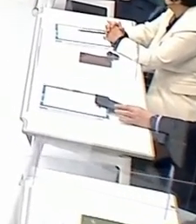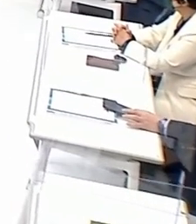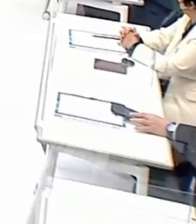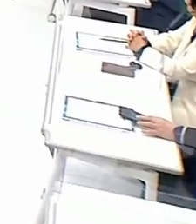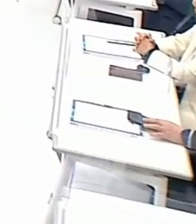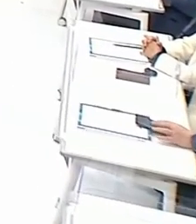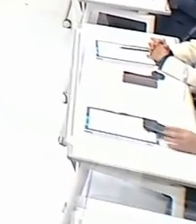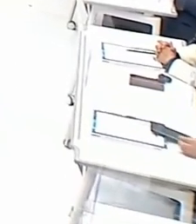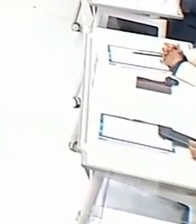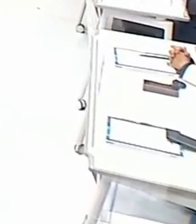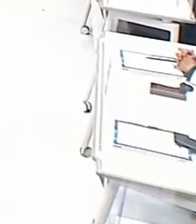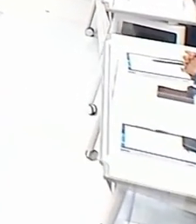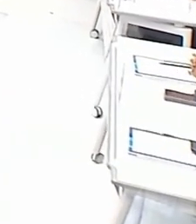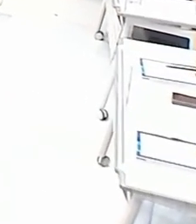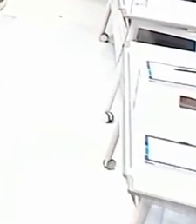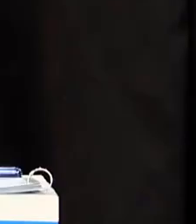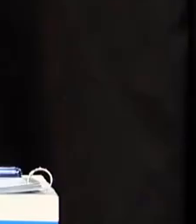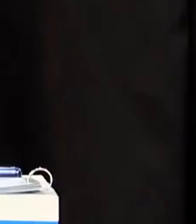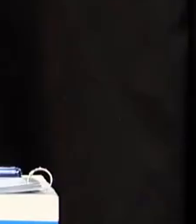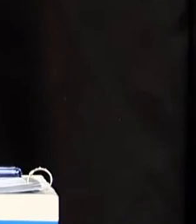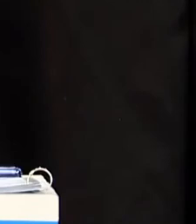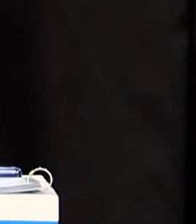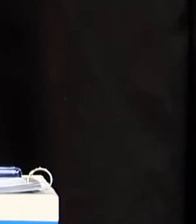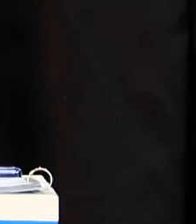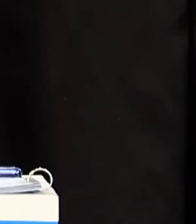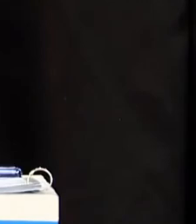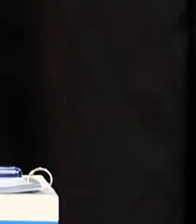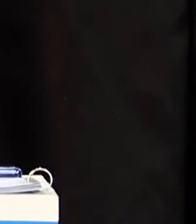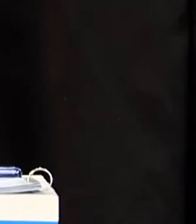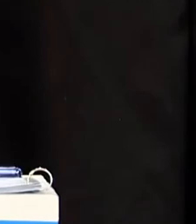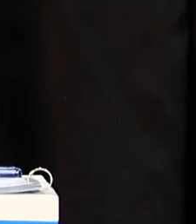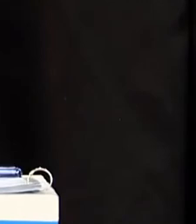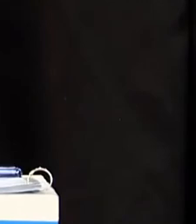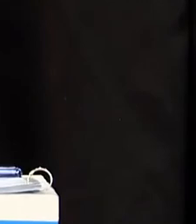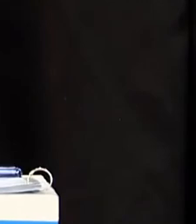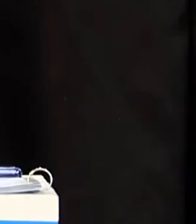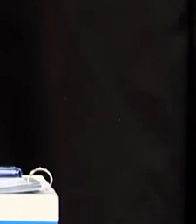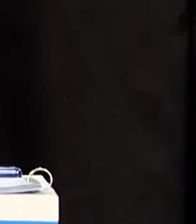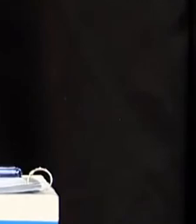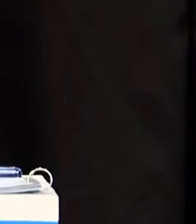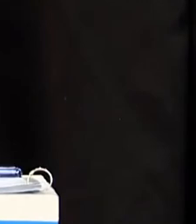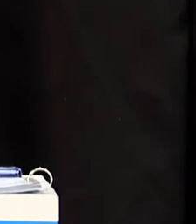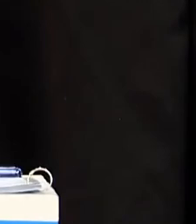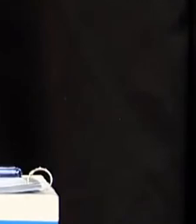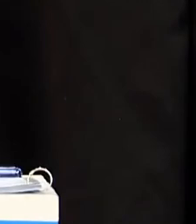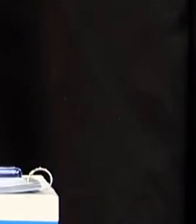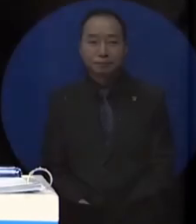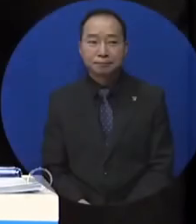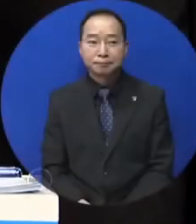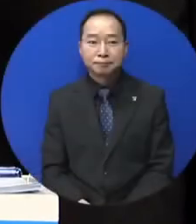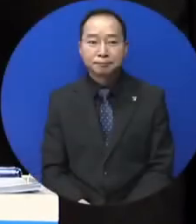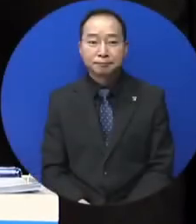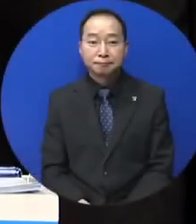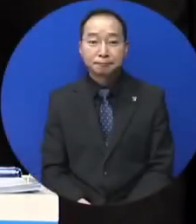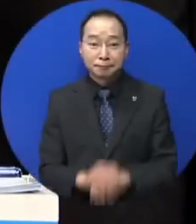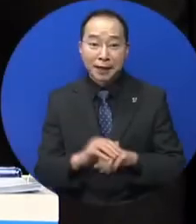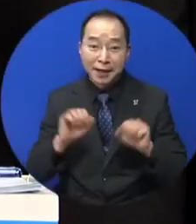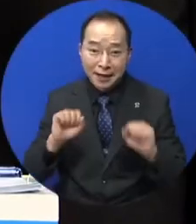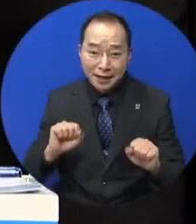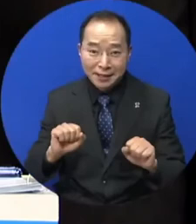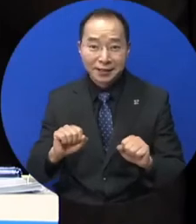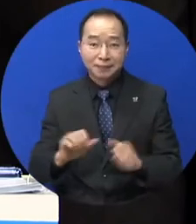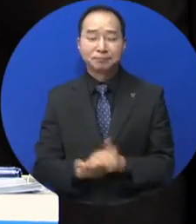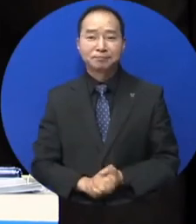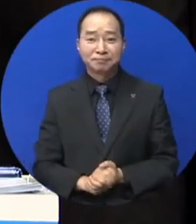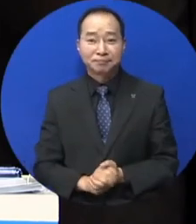네, 안녕하십니까. 더불어민주당 시장 후보 지원자들의 국민 면접 진행을 맡은 국회의원 박성준입니다. 다시 한번 인사드리겠습니다.